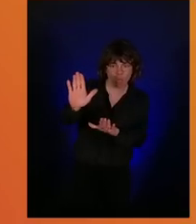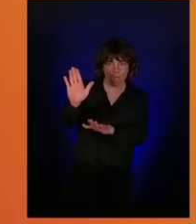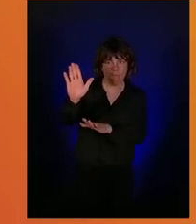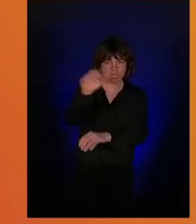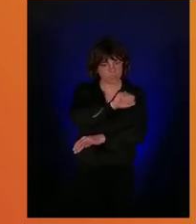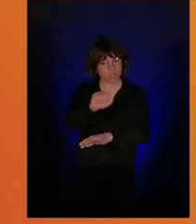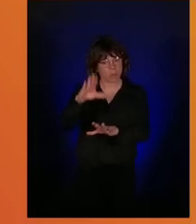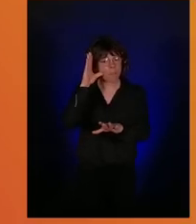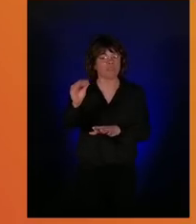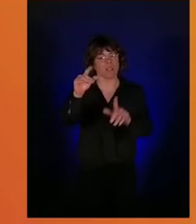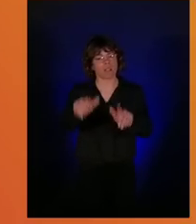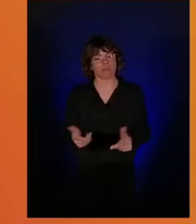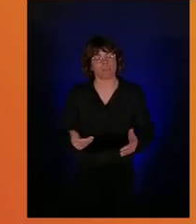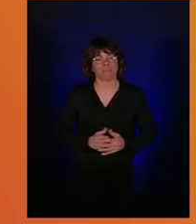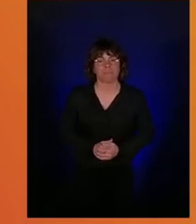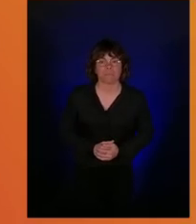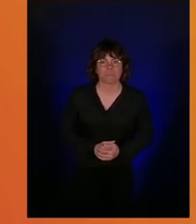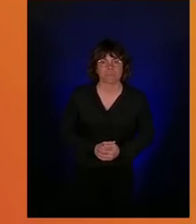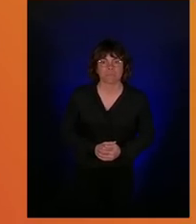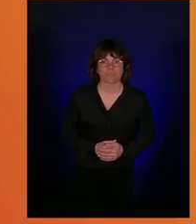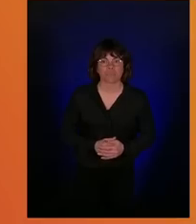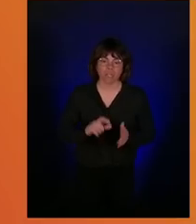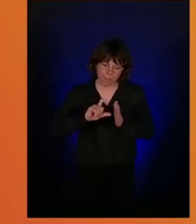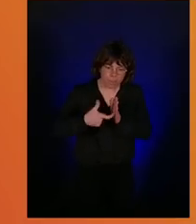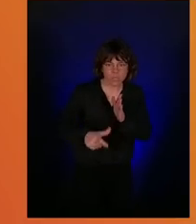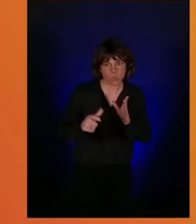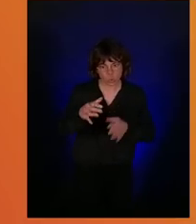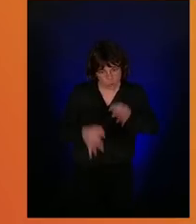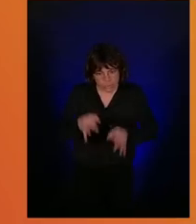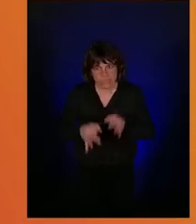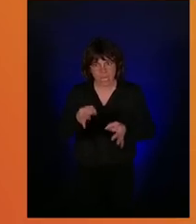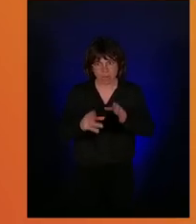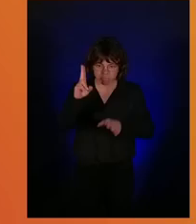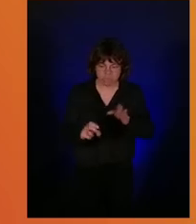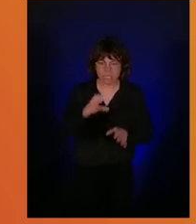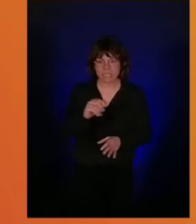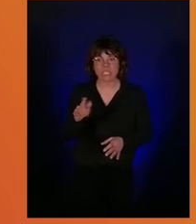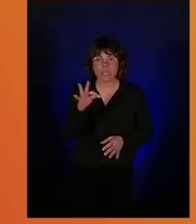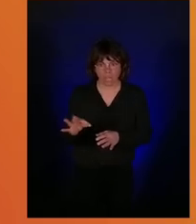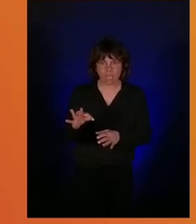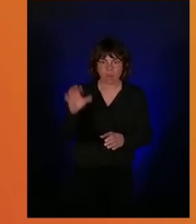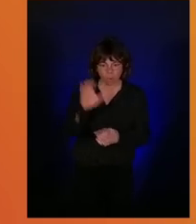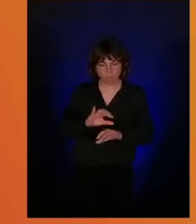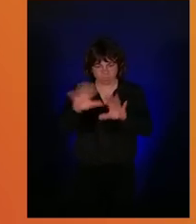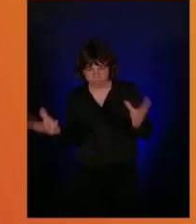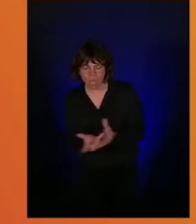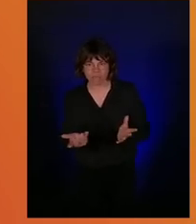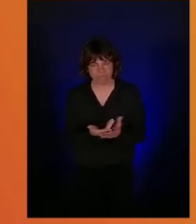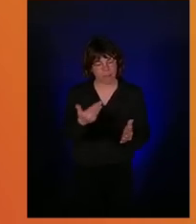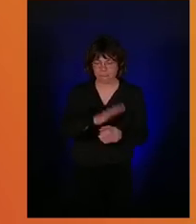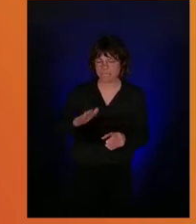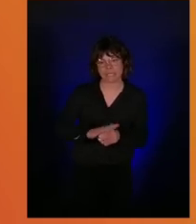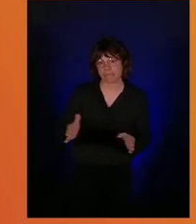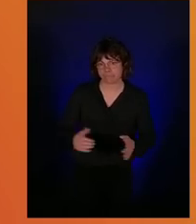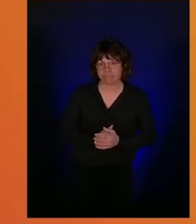sécurité sociale professionnelle. Des procédures judiciaires ont été engagées par la CGT contre les décrets scélérats, mais cela ne suffit